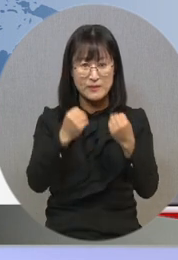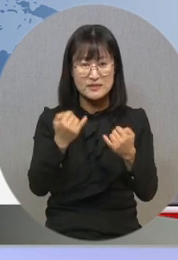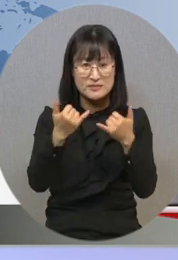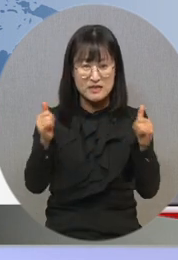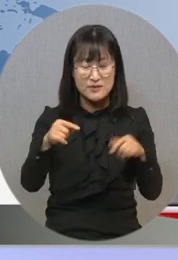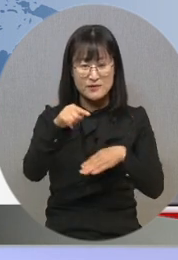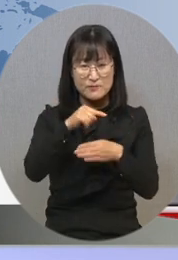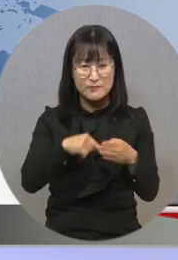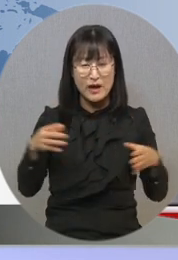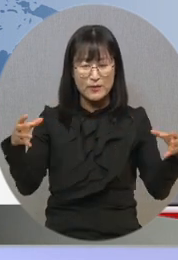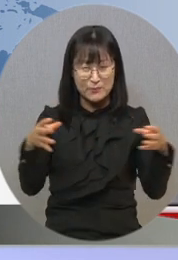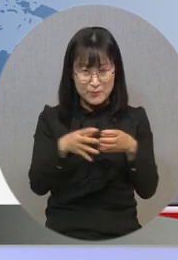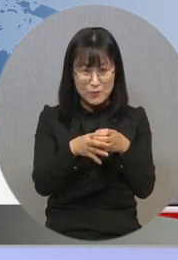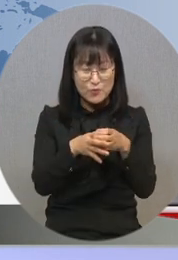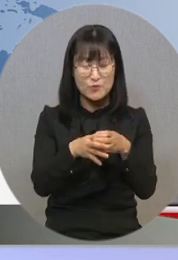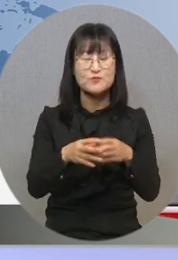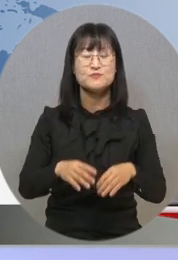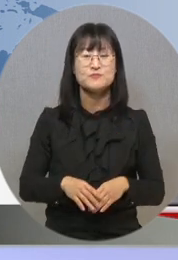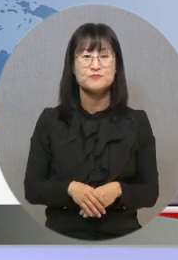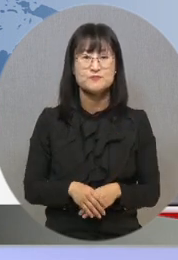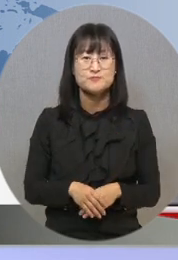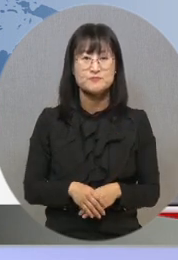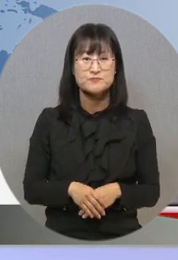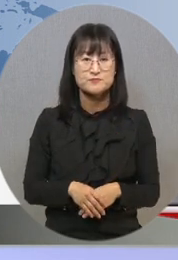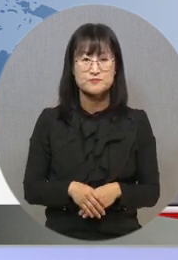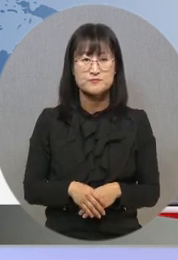마음이 모였는데요. 정운성 기자가 전합니다.